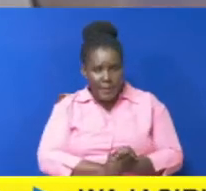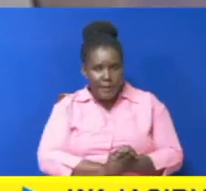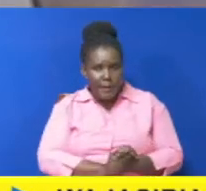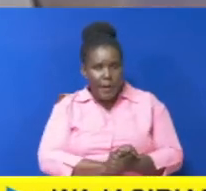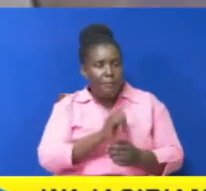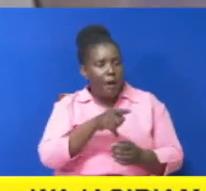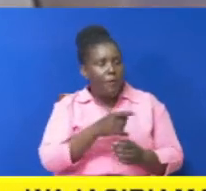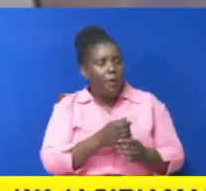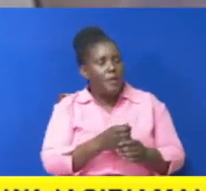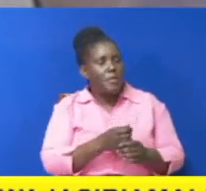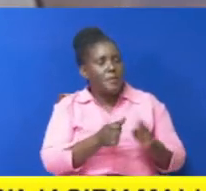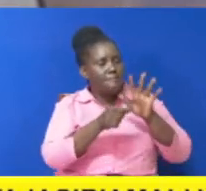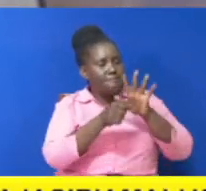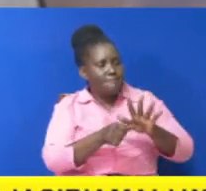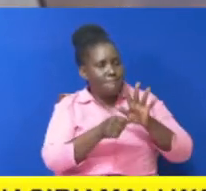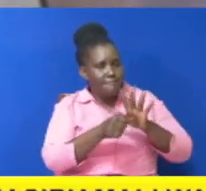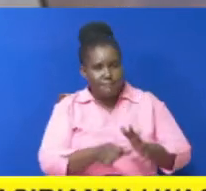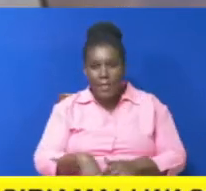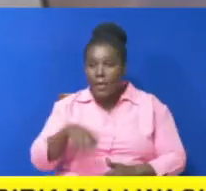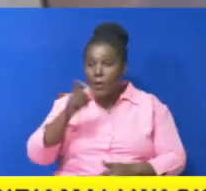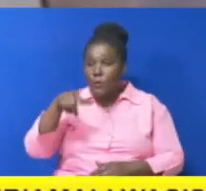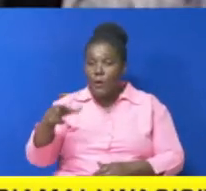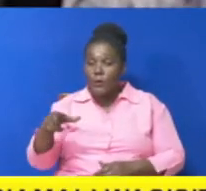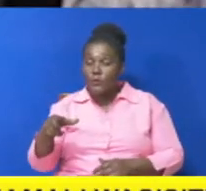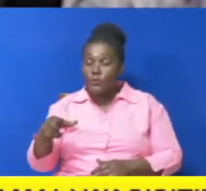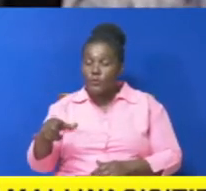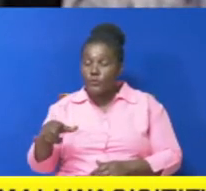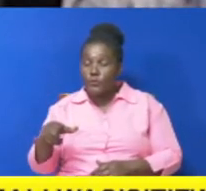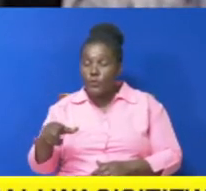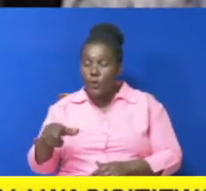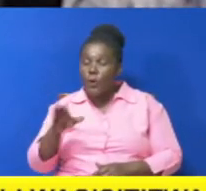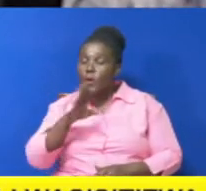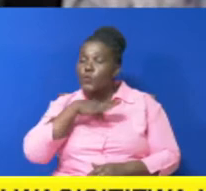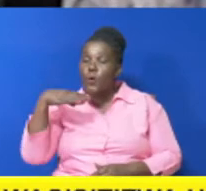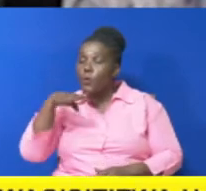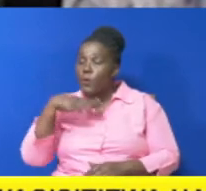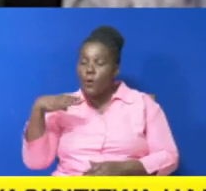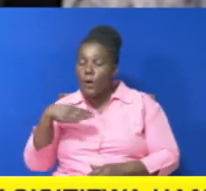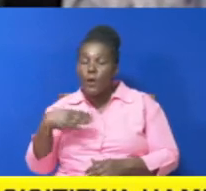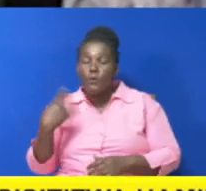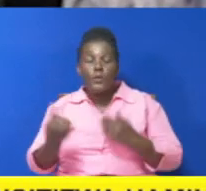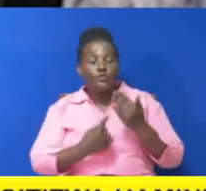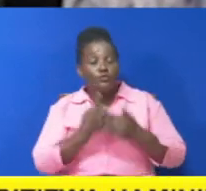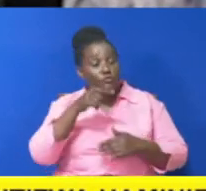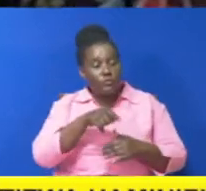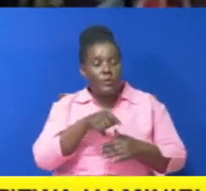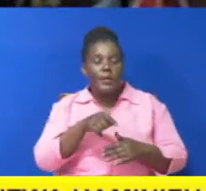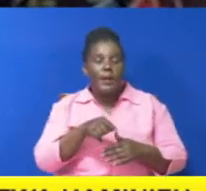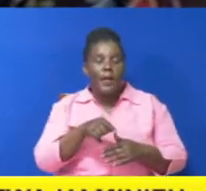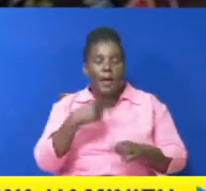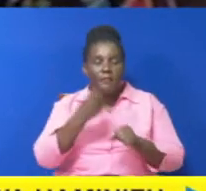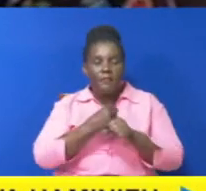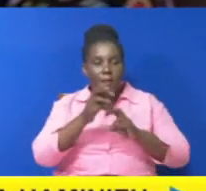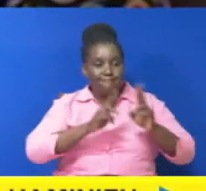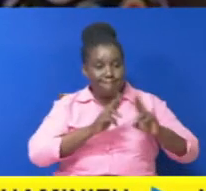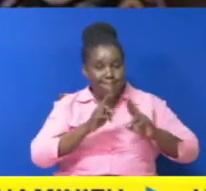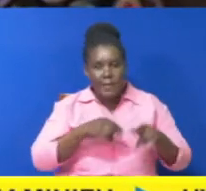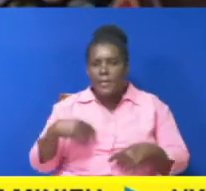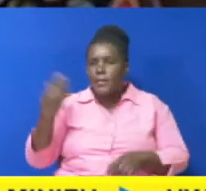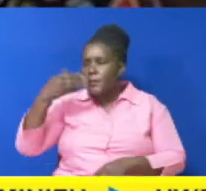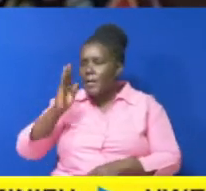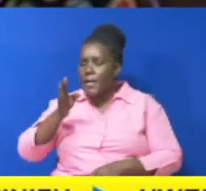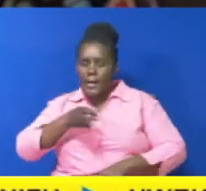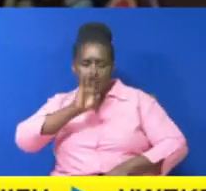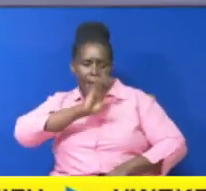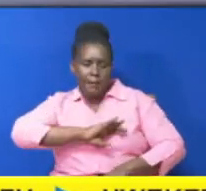alikutana na watu wa asili ya Canada ambao ndio watoto wao waliouawa katika tukio hilo. Hata hivyo, serikali ya Canada ilisema kwamba